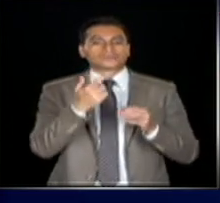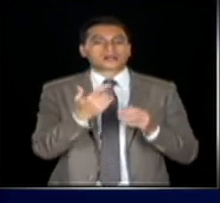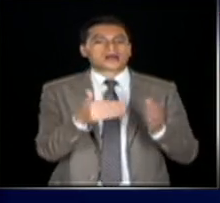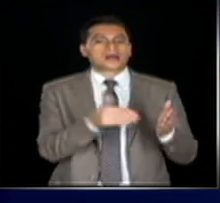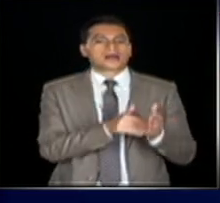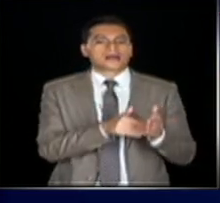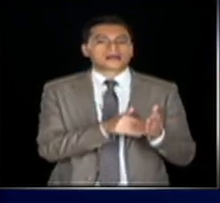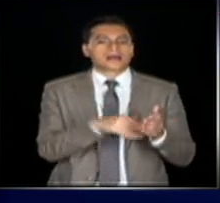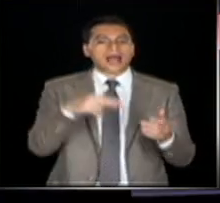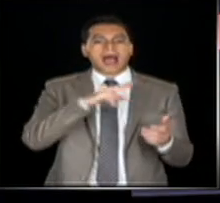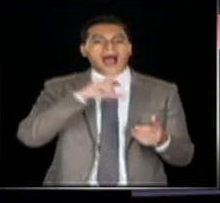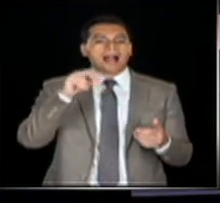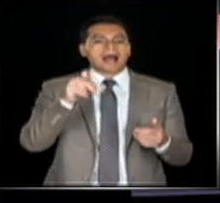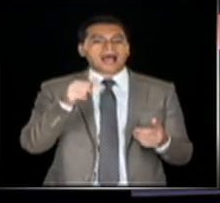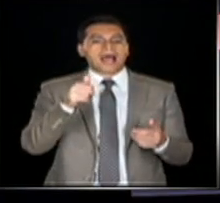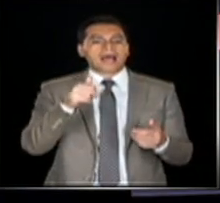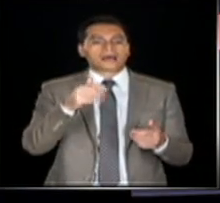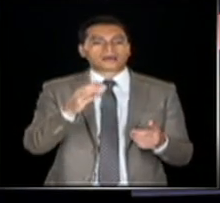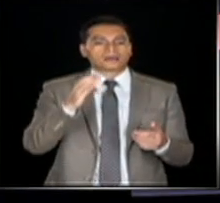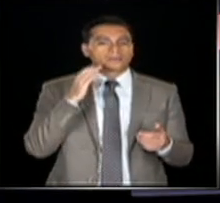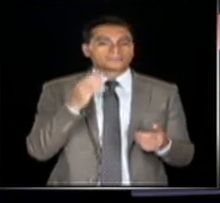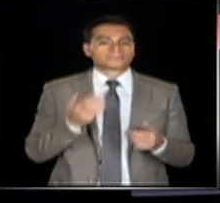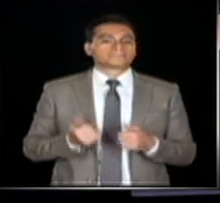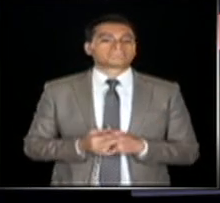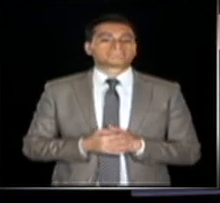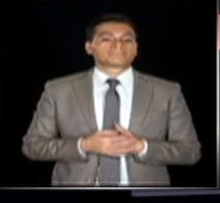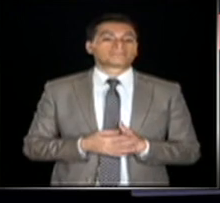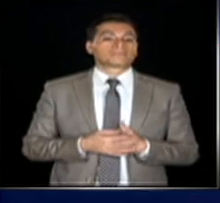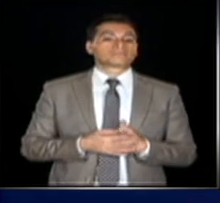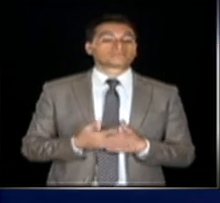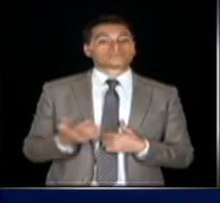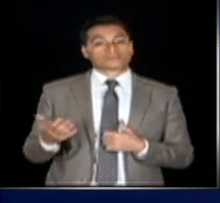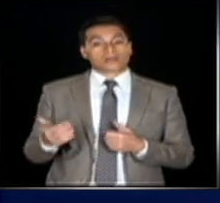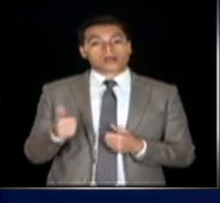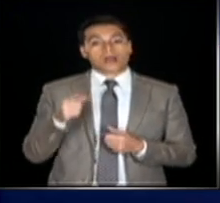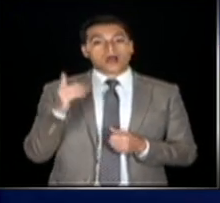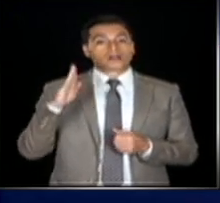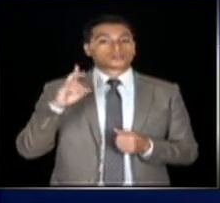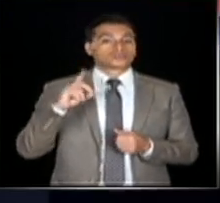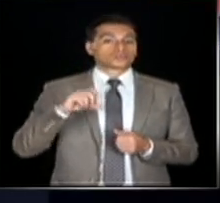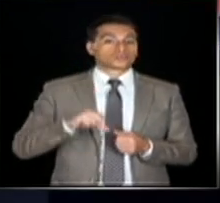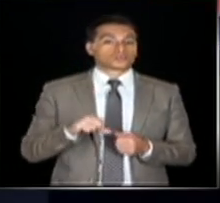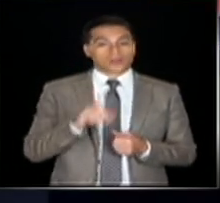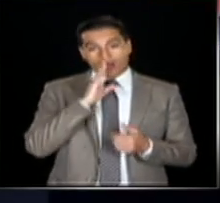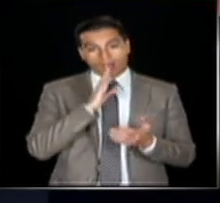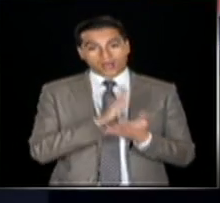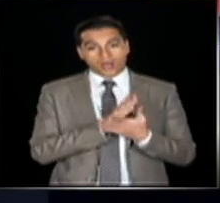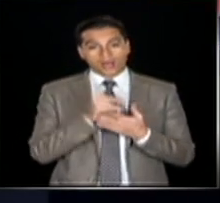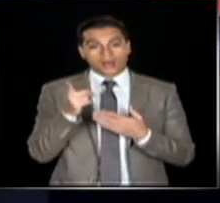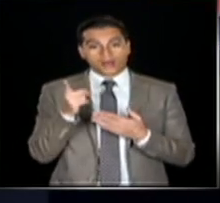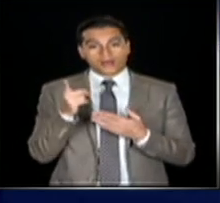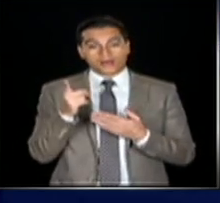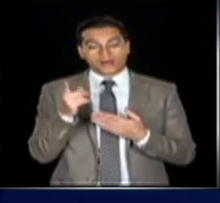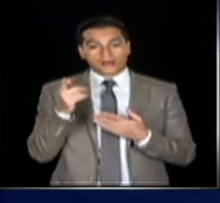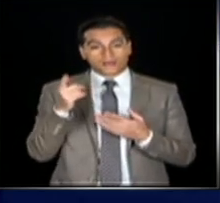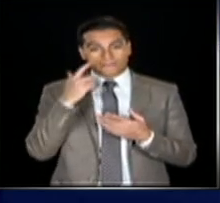علاء الدين فوزي اجابتك. ارسطو؟ لا بص، اجابه الغندور كانت مرعبه، دي بقى مضحكه ما فيهاش